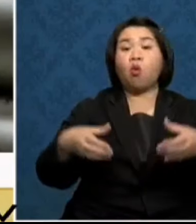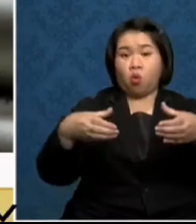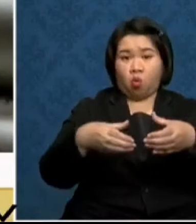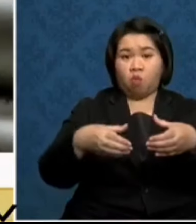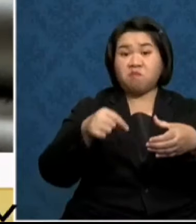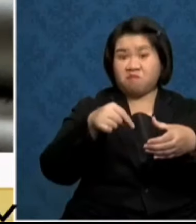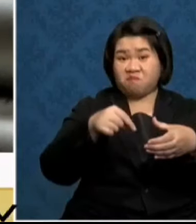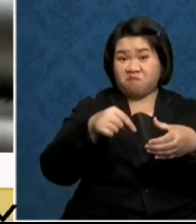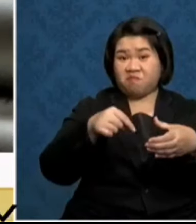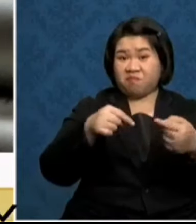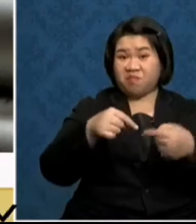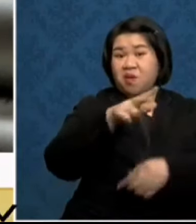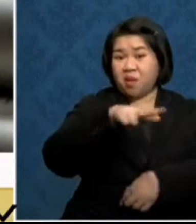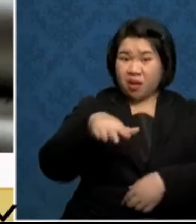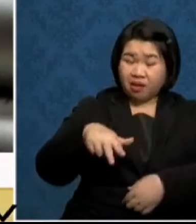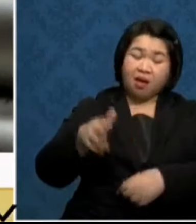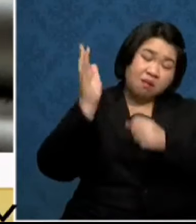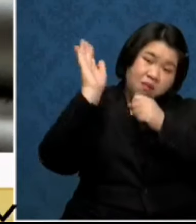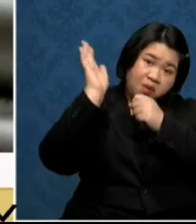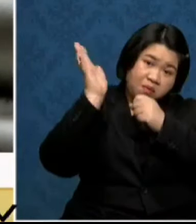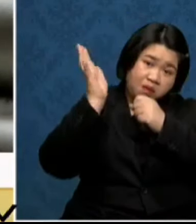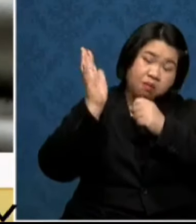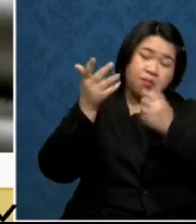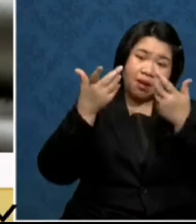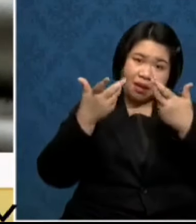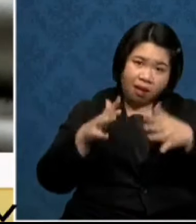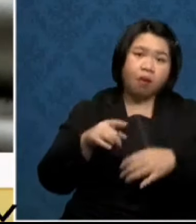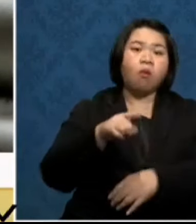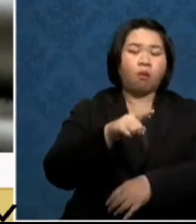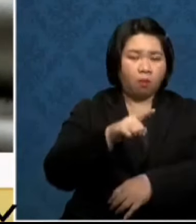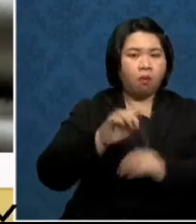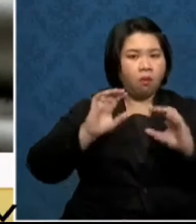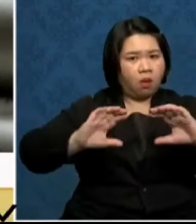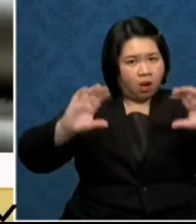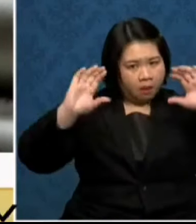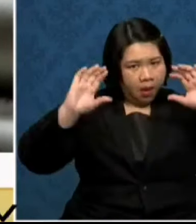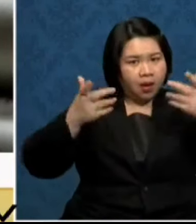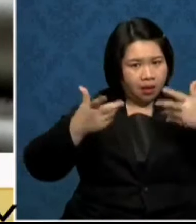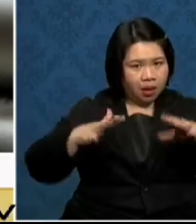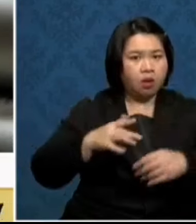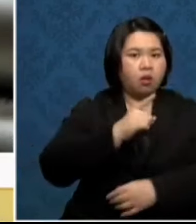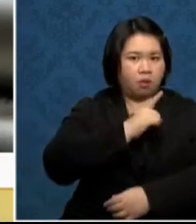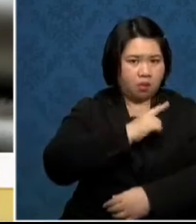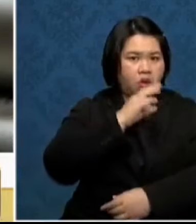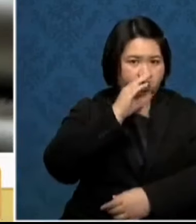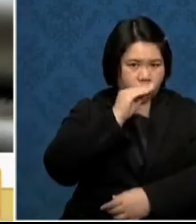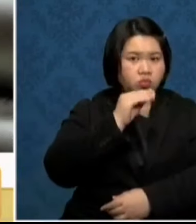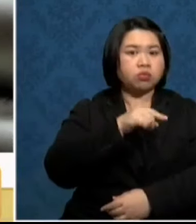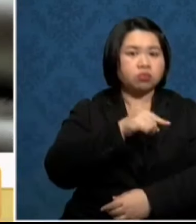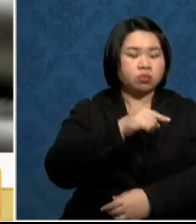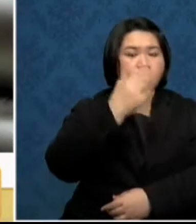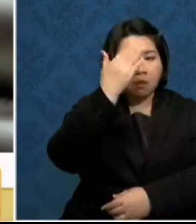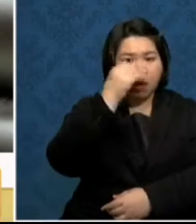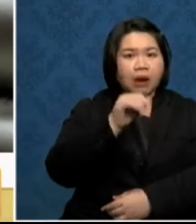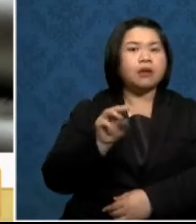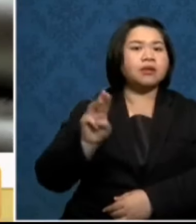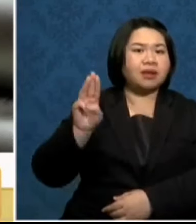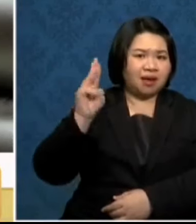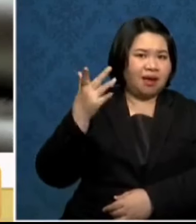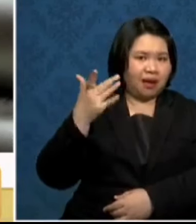เสียงได้เป็นรัฐบาลแล้วต้องมีความรับผิดชอบเพราะไปสัญญา